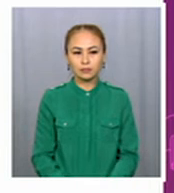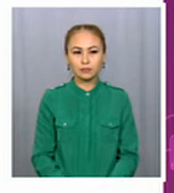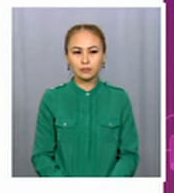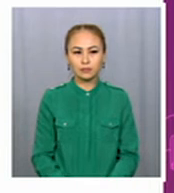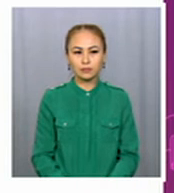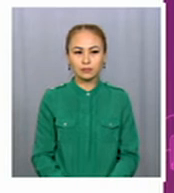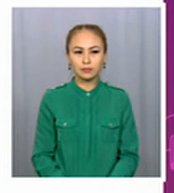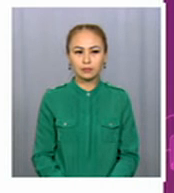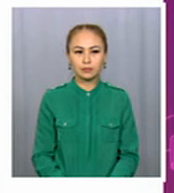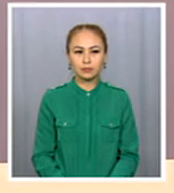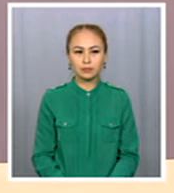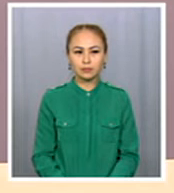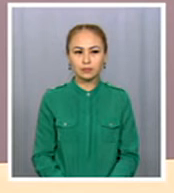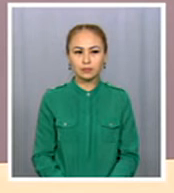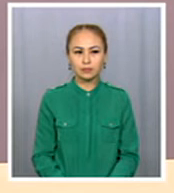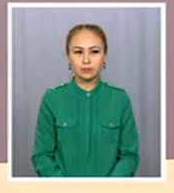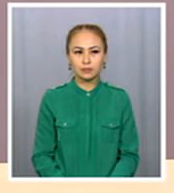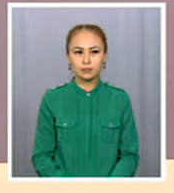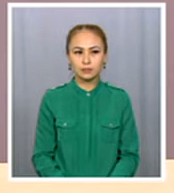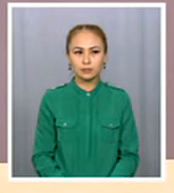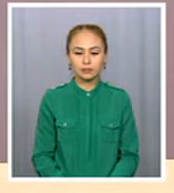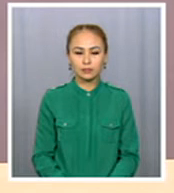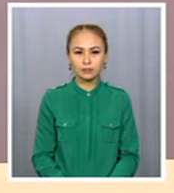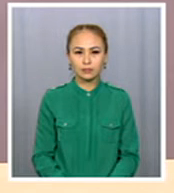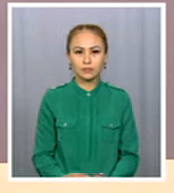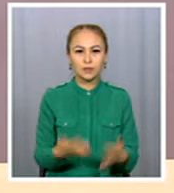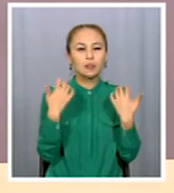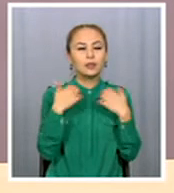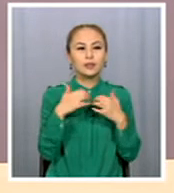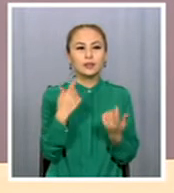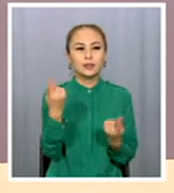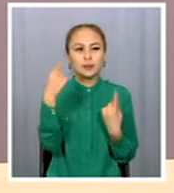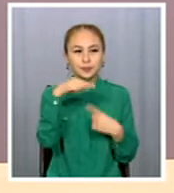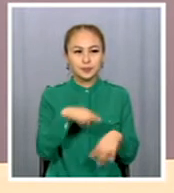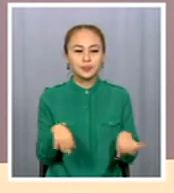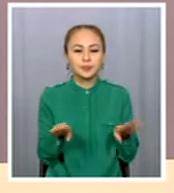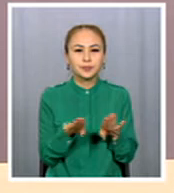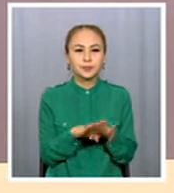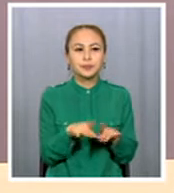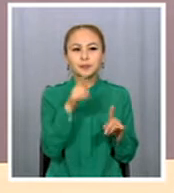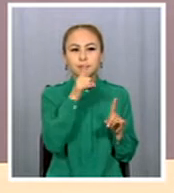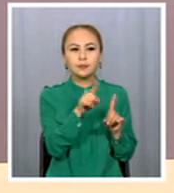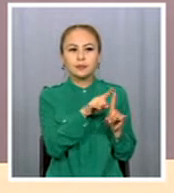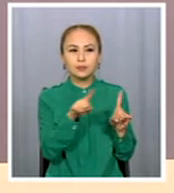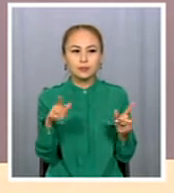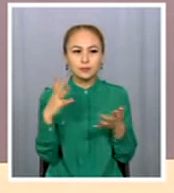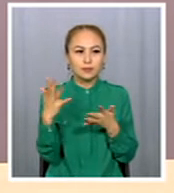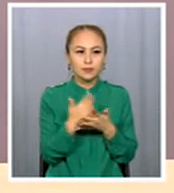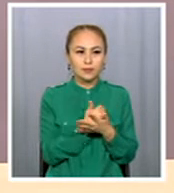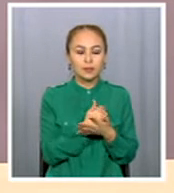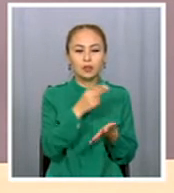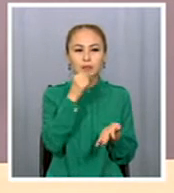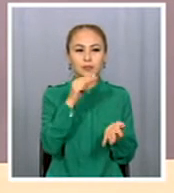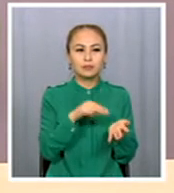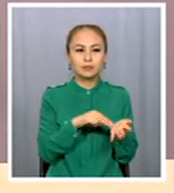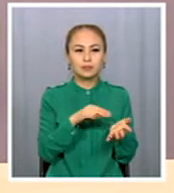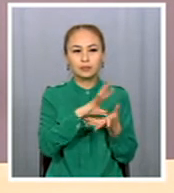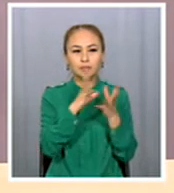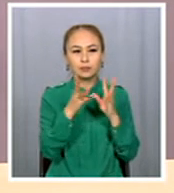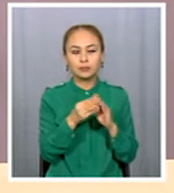келесі есепке назар аударайық. Балалар, есепке сәйкес келетін сызбаны анықтайық. Мәтінін мұқият